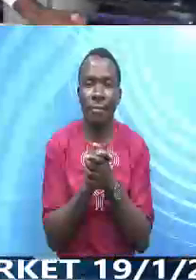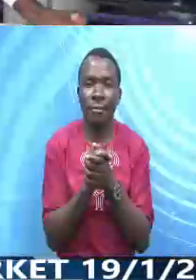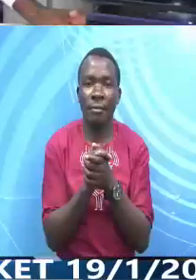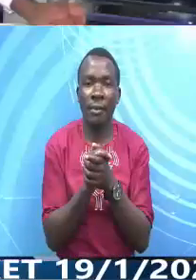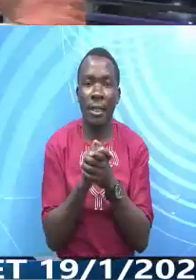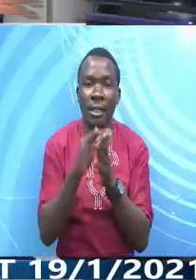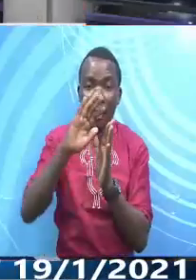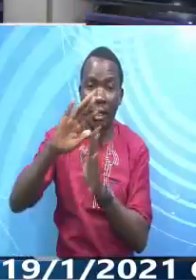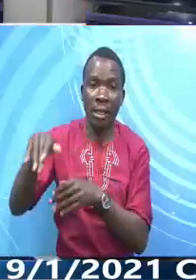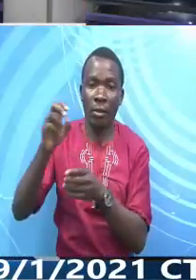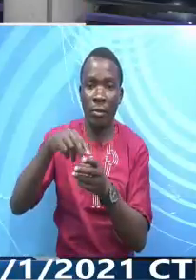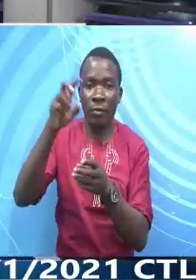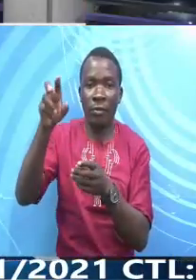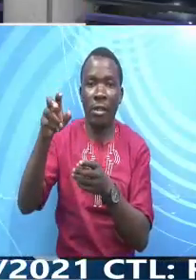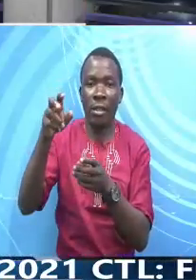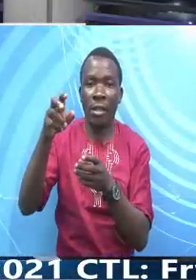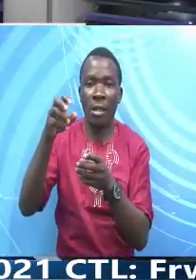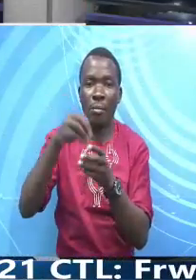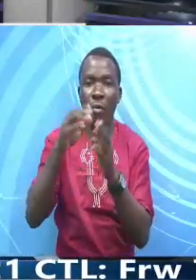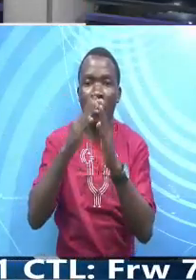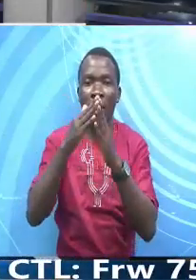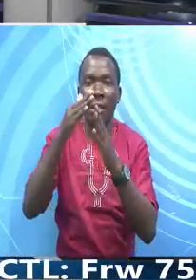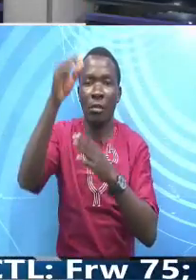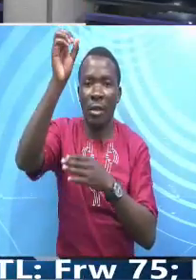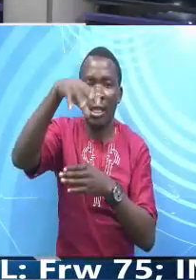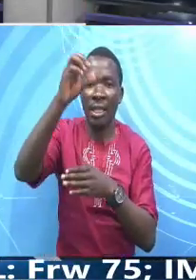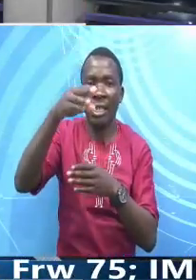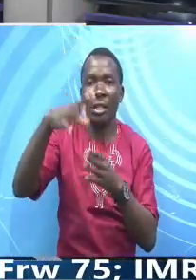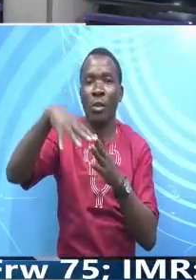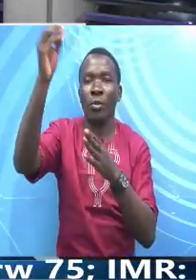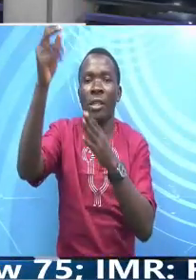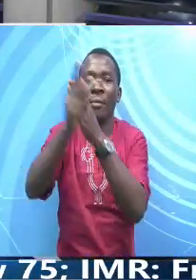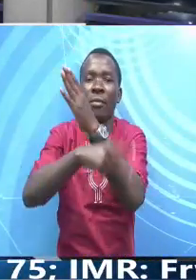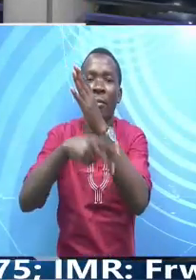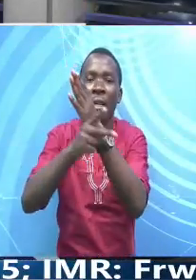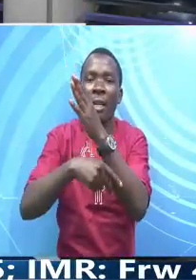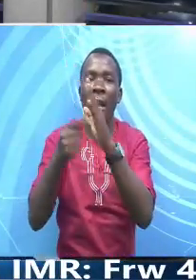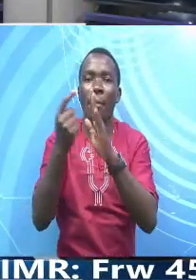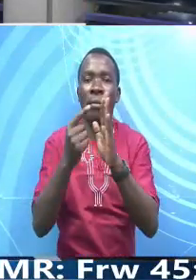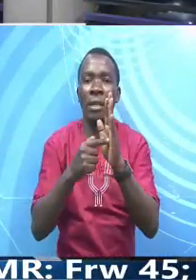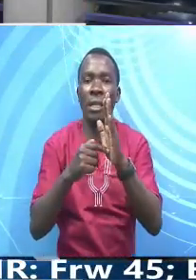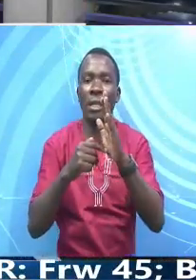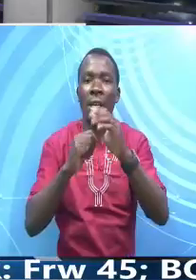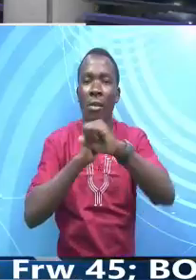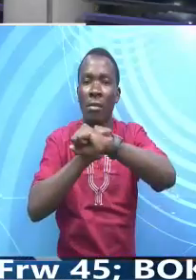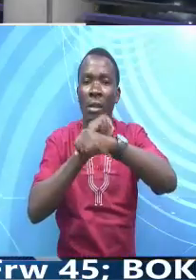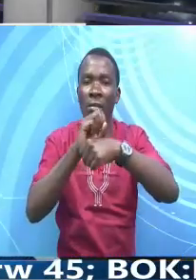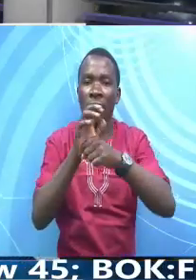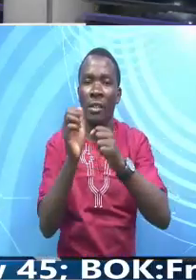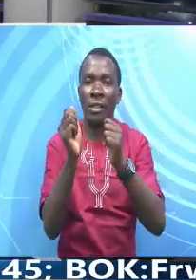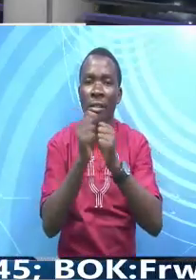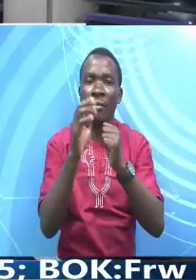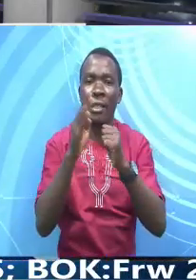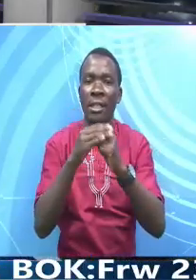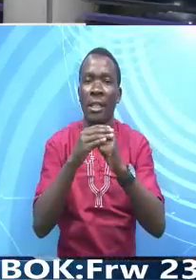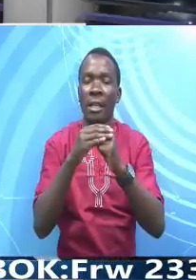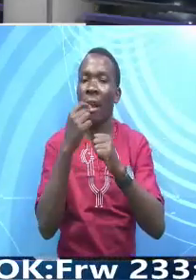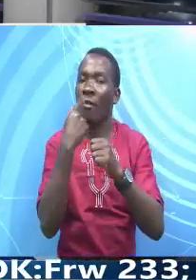Nika tuve mu mujyi wa Kigali tujye noneho mu ntara aho amabwiriza yo kwirinda COVID-19 avuga ko batagomba kurenza isaha